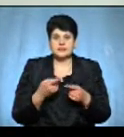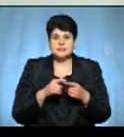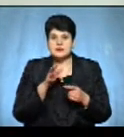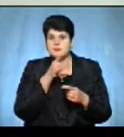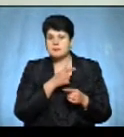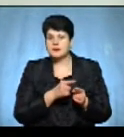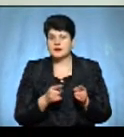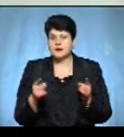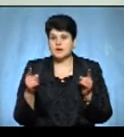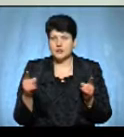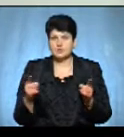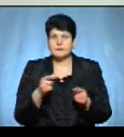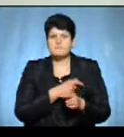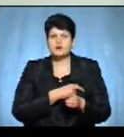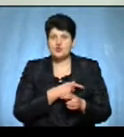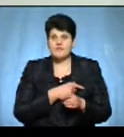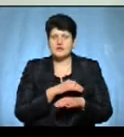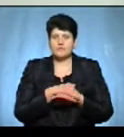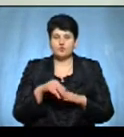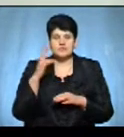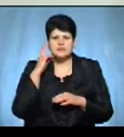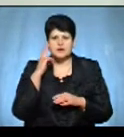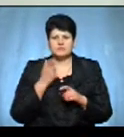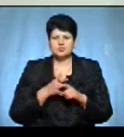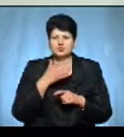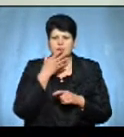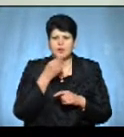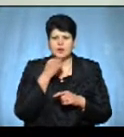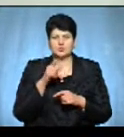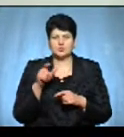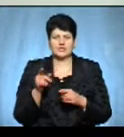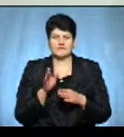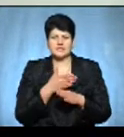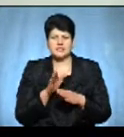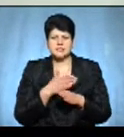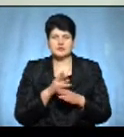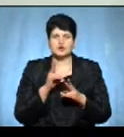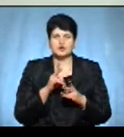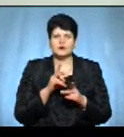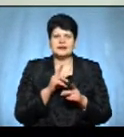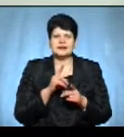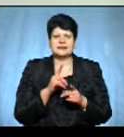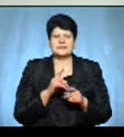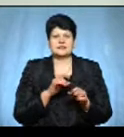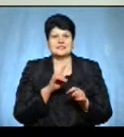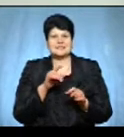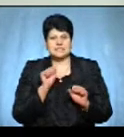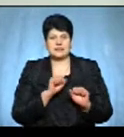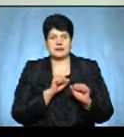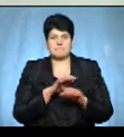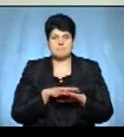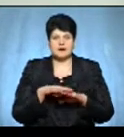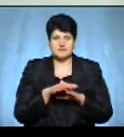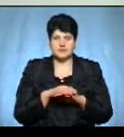той період часу, коли там патрулювання вулиць Києва, дуже гарно всі люди розрізняли, хто з антимайдану, хто з Майдану, коли йде